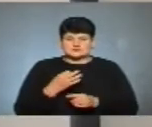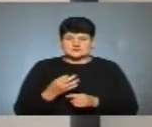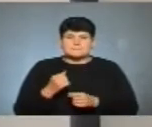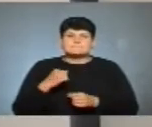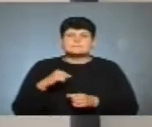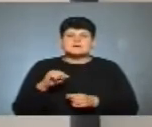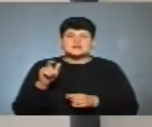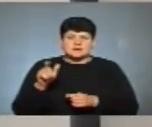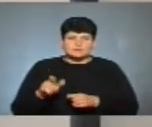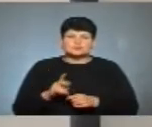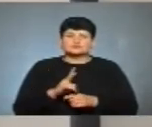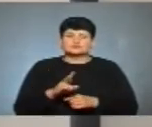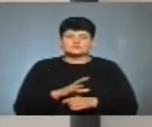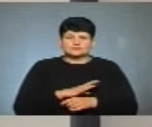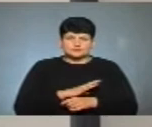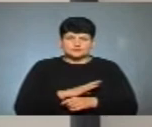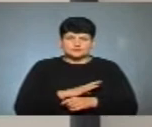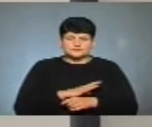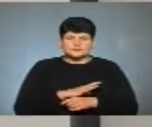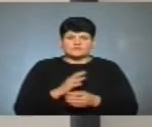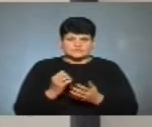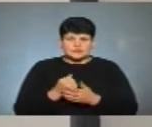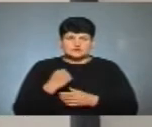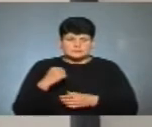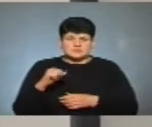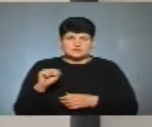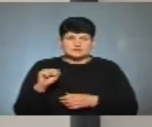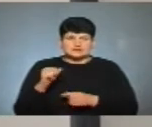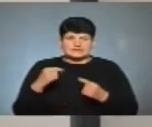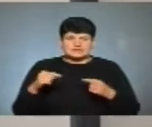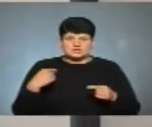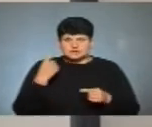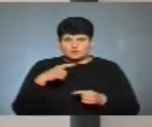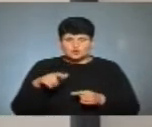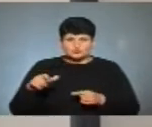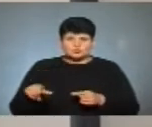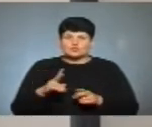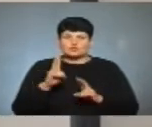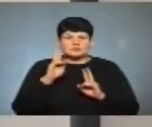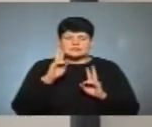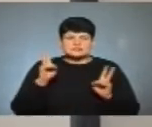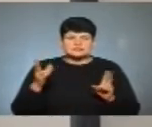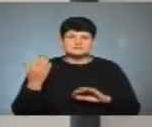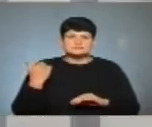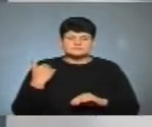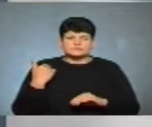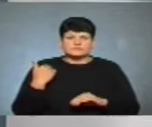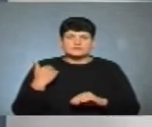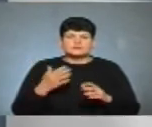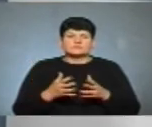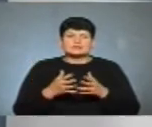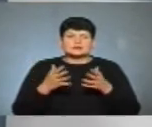переможцями стали це знання обличчя, чи вдалося перемогти і іншим особам, яких не знали ми дотепер?